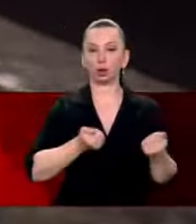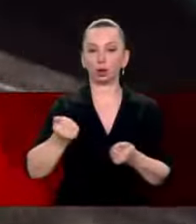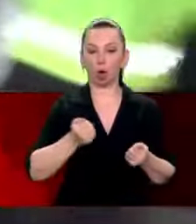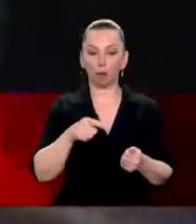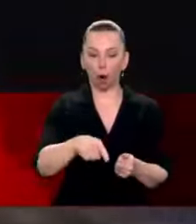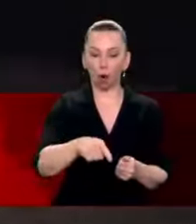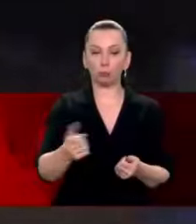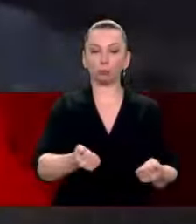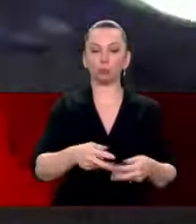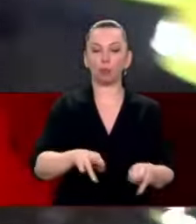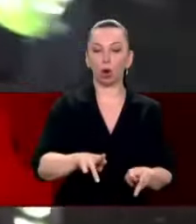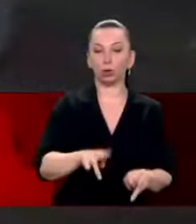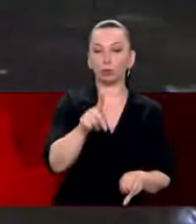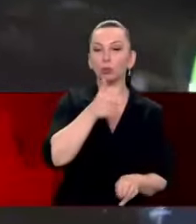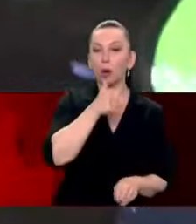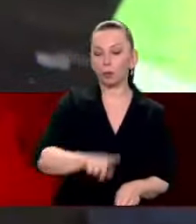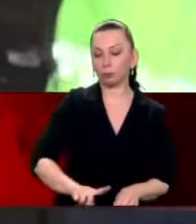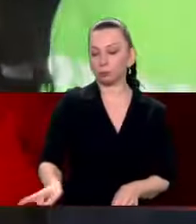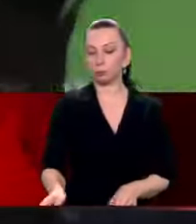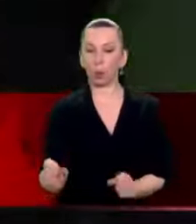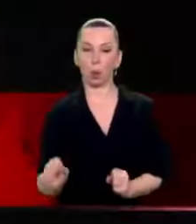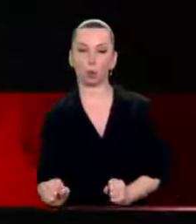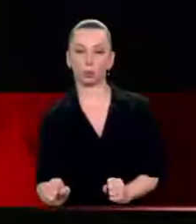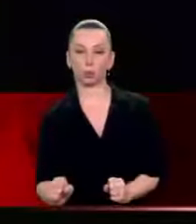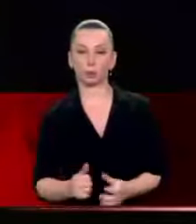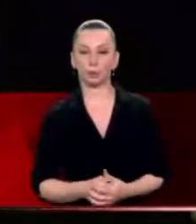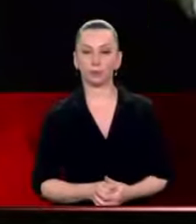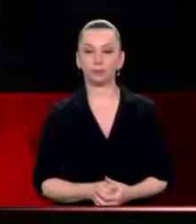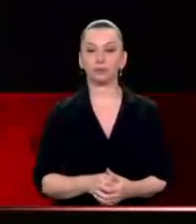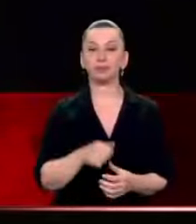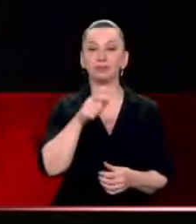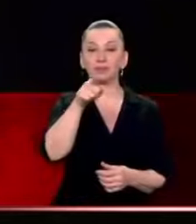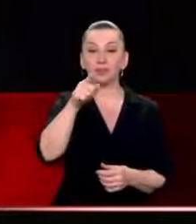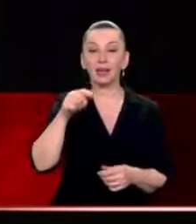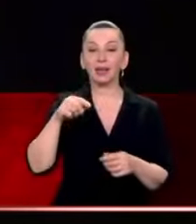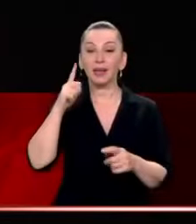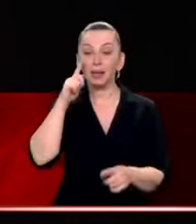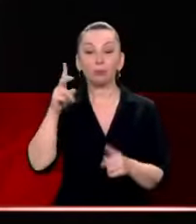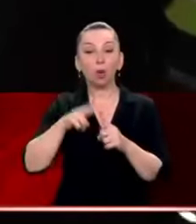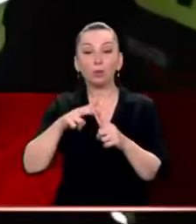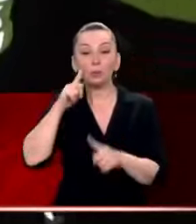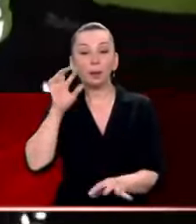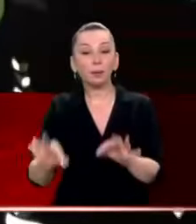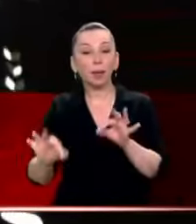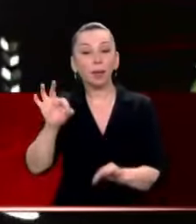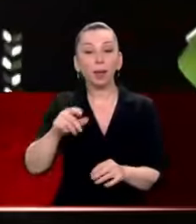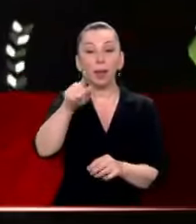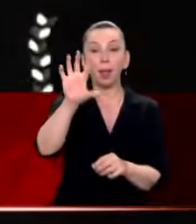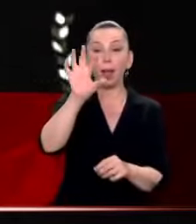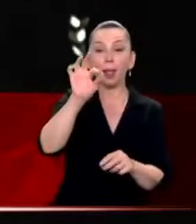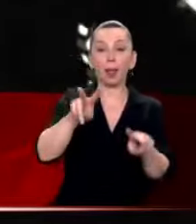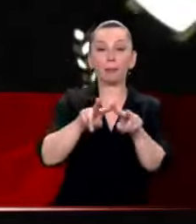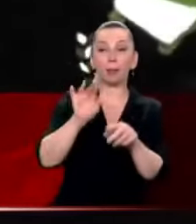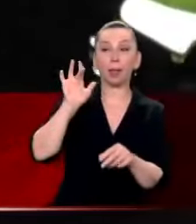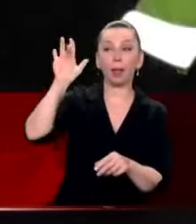koltuğu boştu. Ferdi Karadeniz yolcu tarafında oturuyordu. Ya, uygulama yaptığımız noktaya geldiniz. Uygulamanın 50 metre gerisinde durdun.